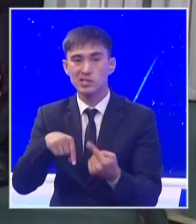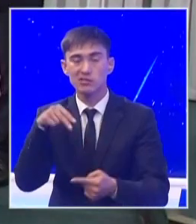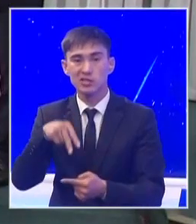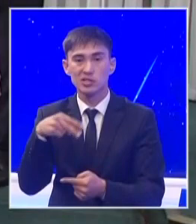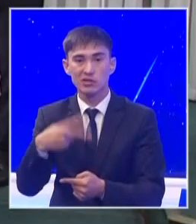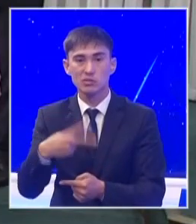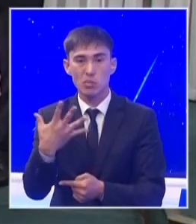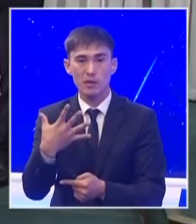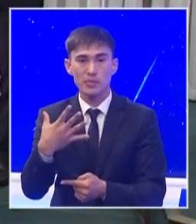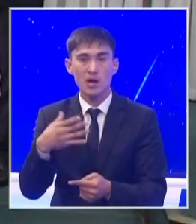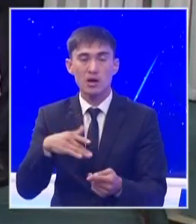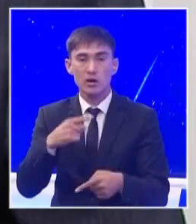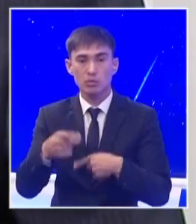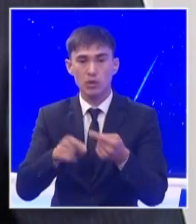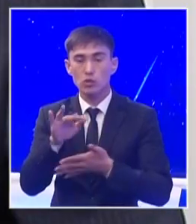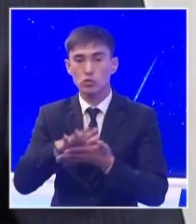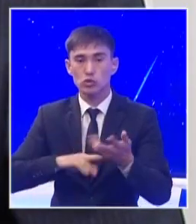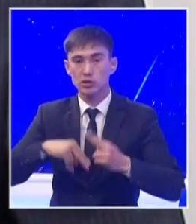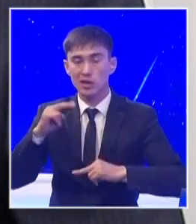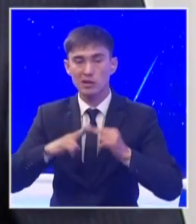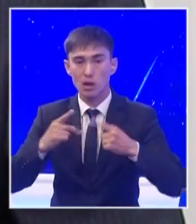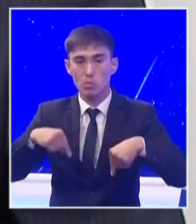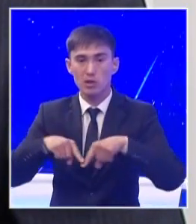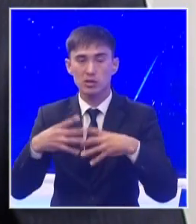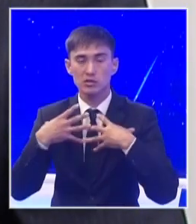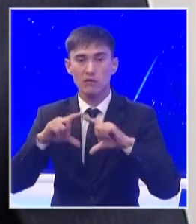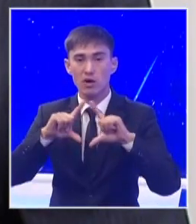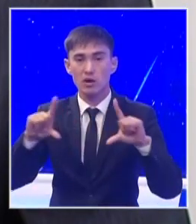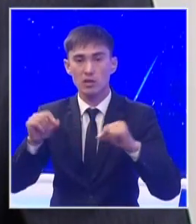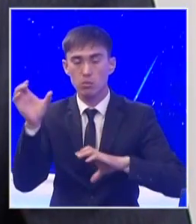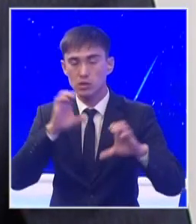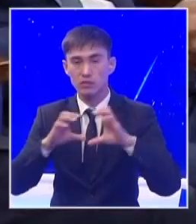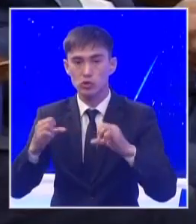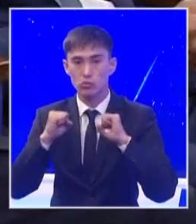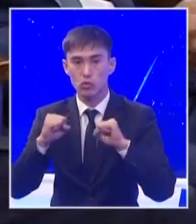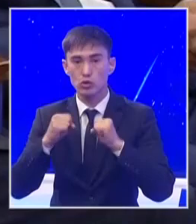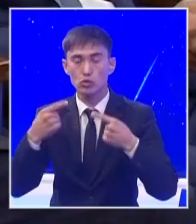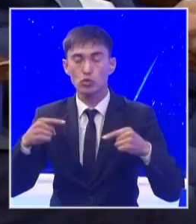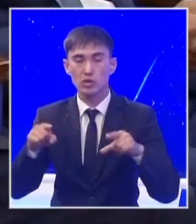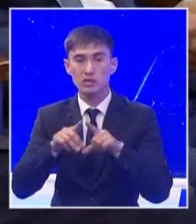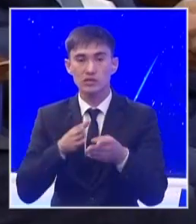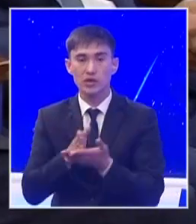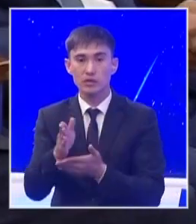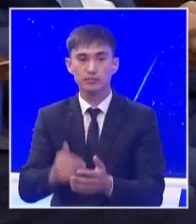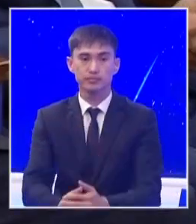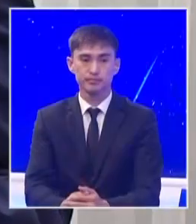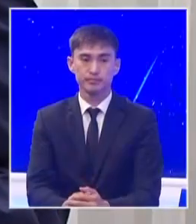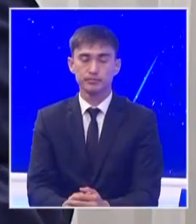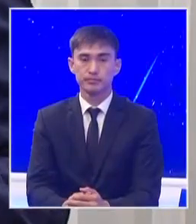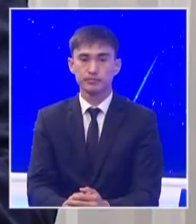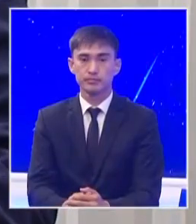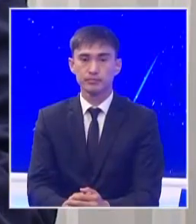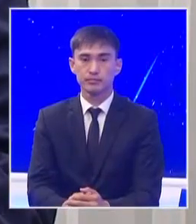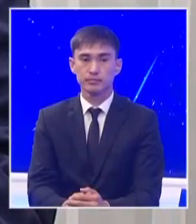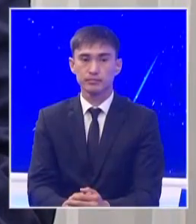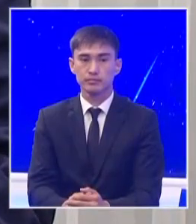в рамках которых продолжится строительство объектов здравоохранения, образования, спорта и других сфер. Жалпы